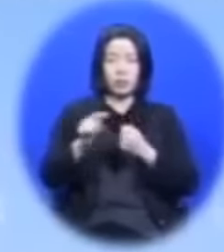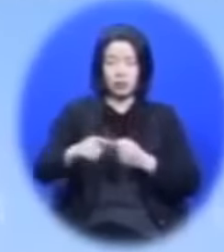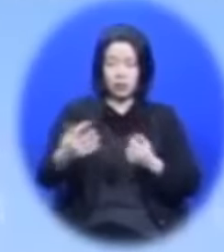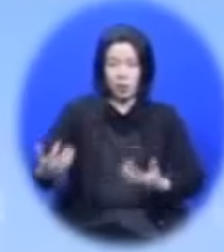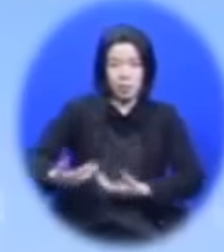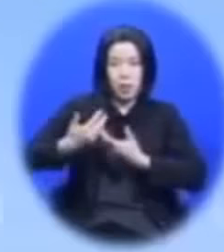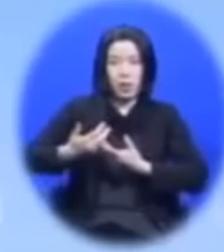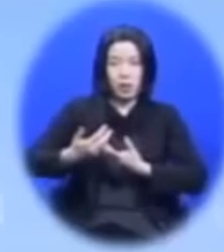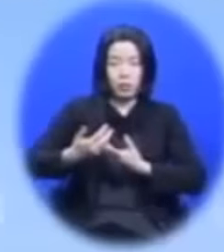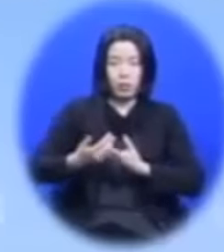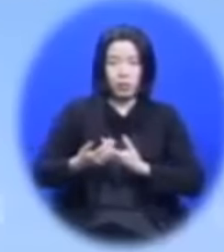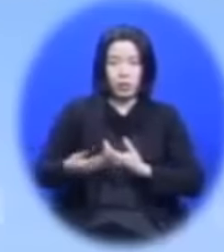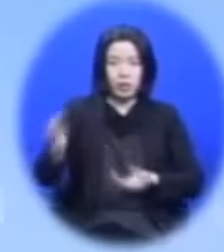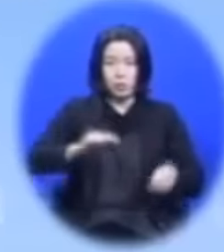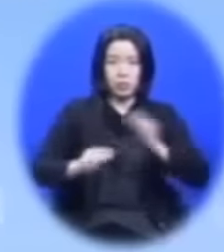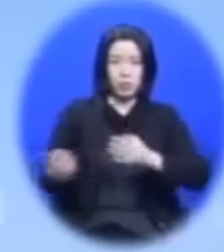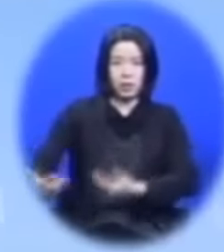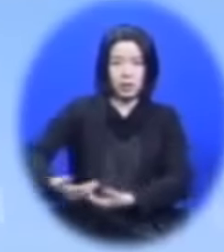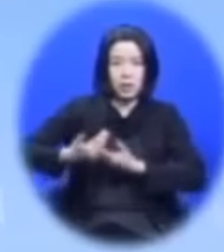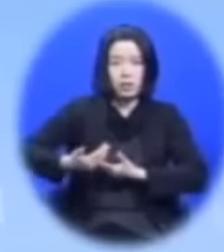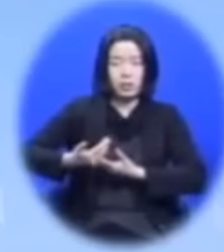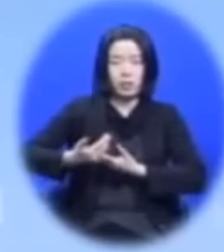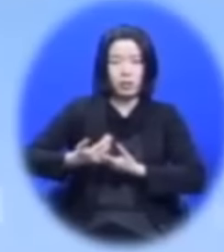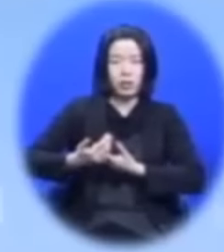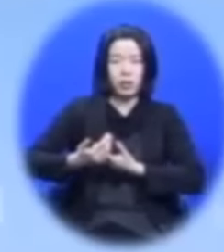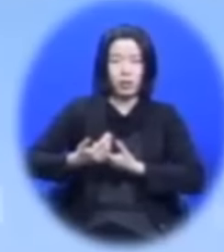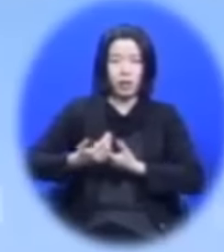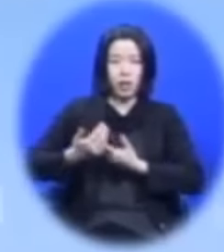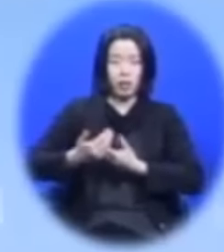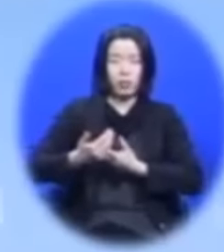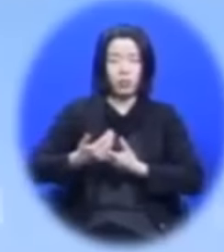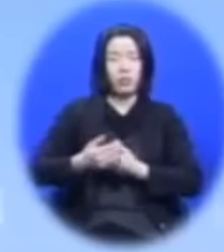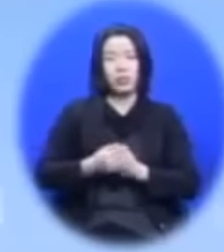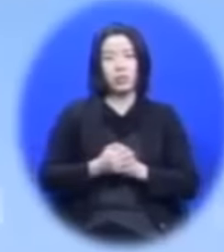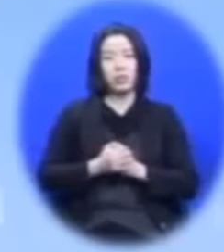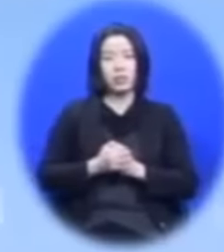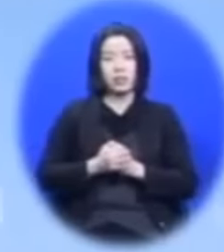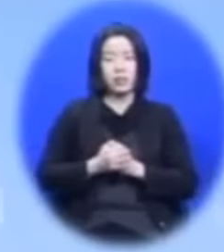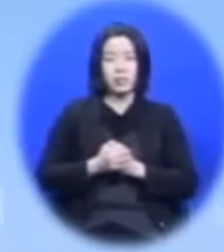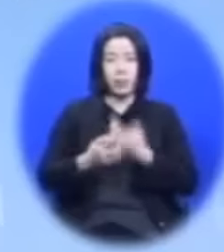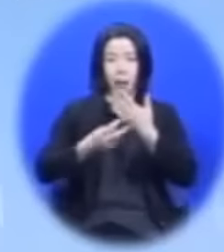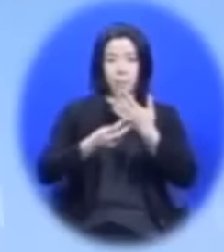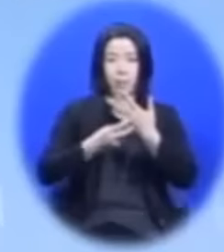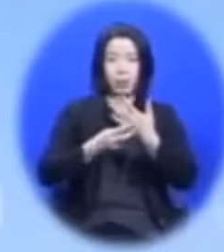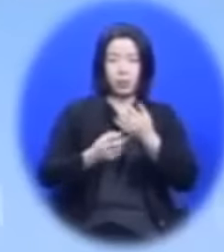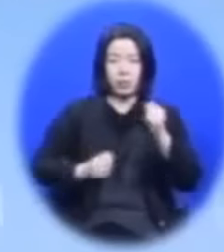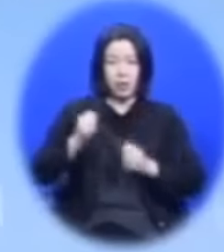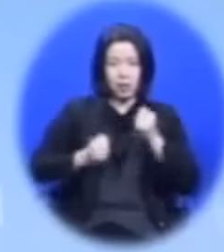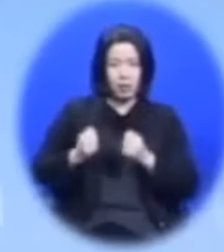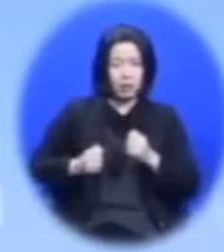빨리 이불에다가 싸서 그리고 들쳐 안고는 병원으로 막